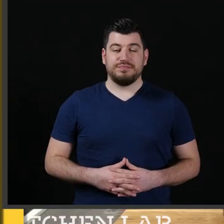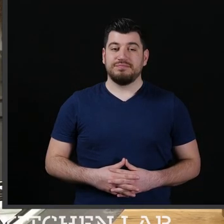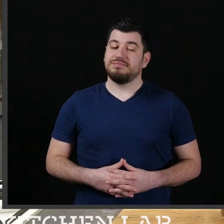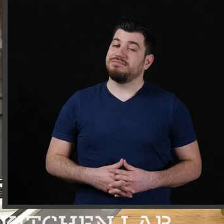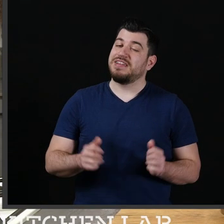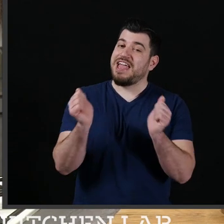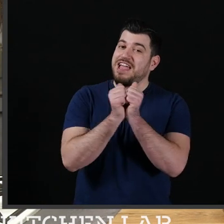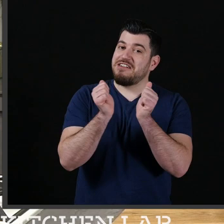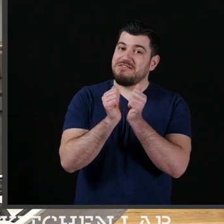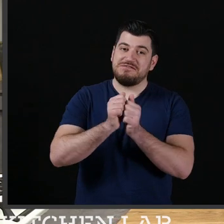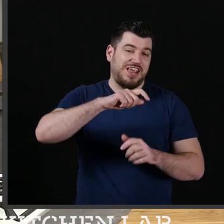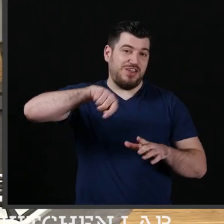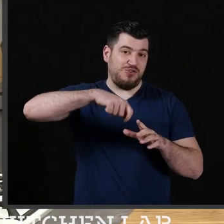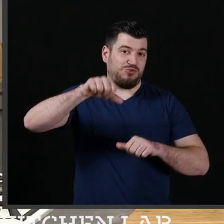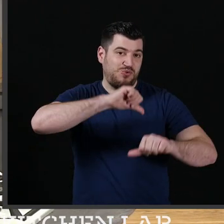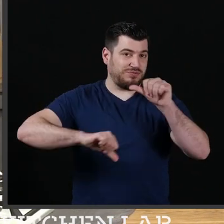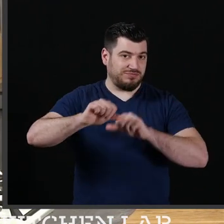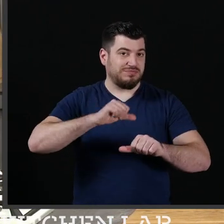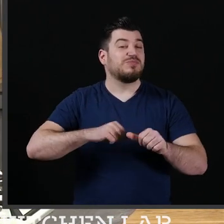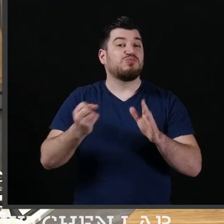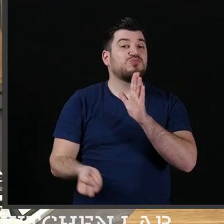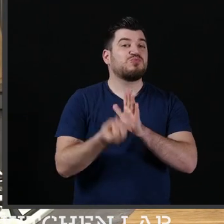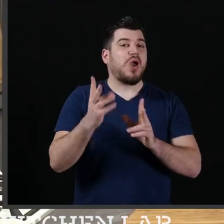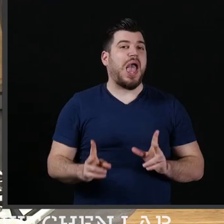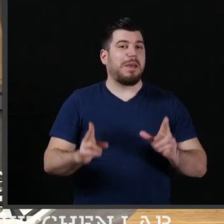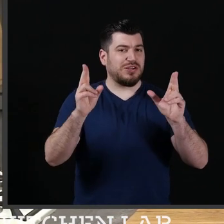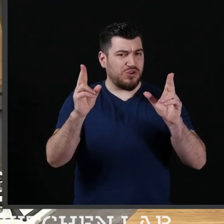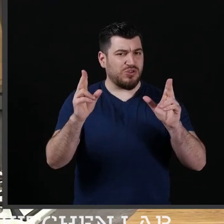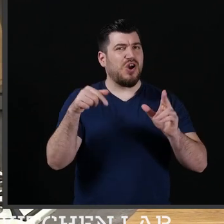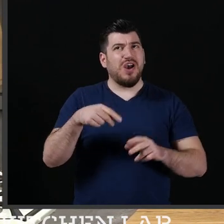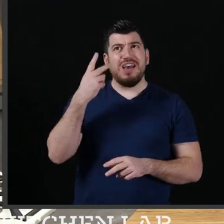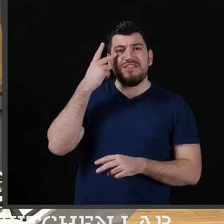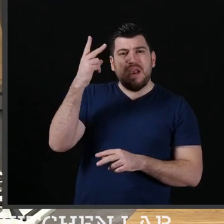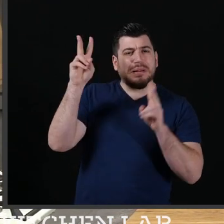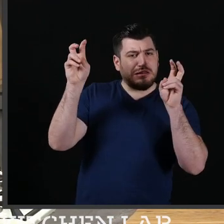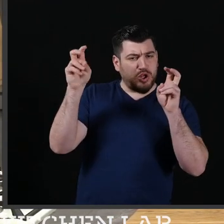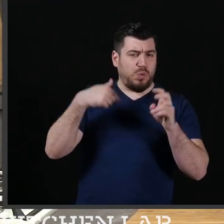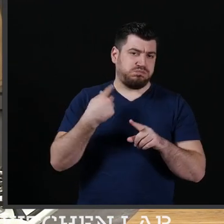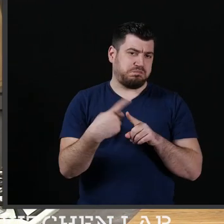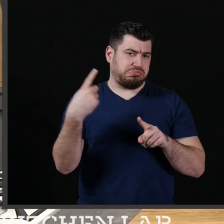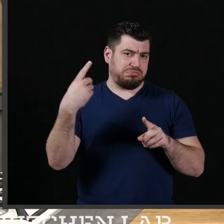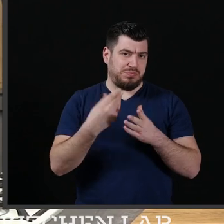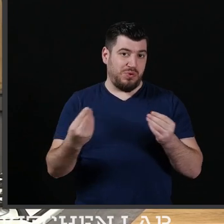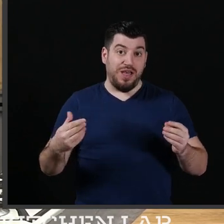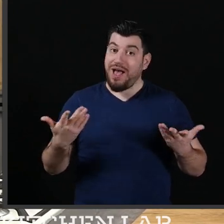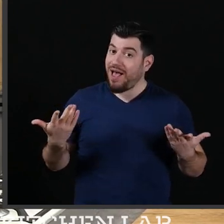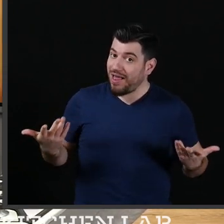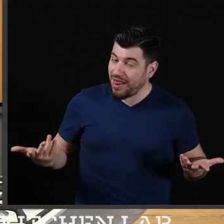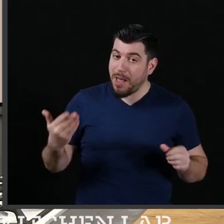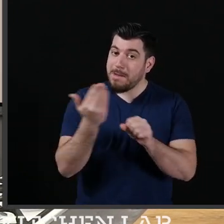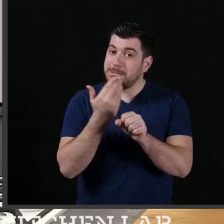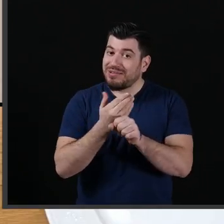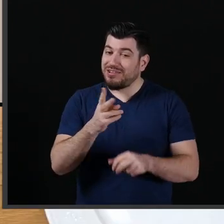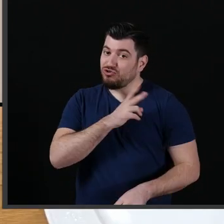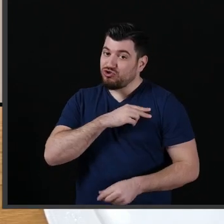Αγαπητοί φίλοι του Kitchen Lab, καλώς ήρθατε σε ένα επεισόδιο που φαίνεται πάρα πολύ απλό από τον τίτλο, αλλά πιστέψτε με, η σωστή πατάτα υψητή στο φούρνο